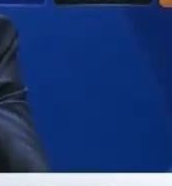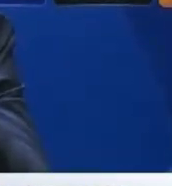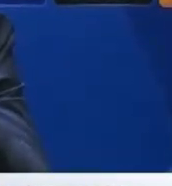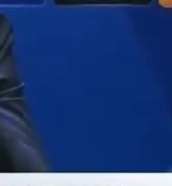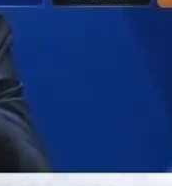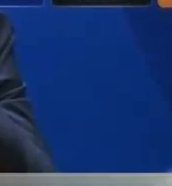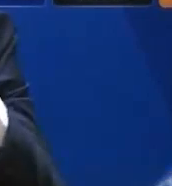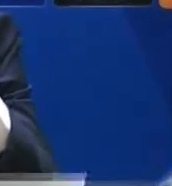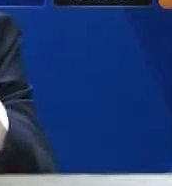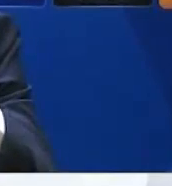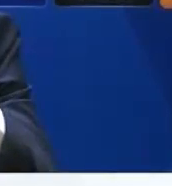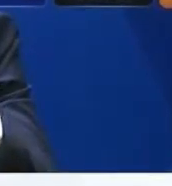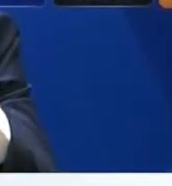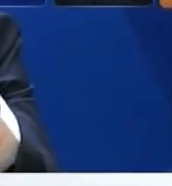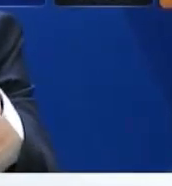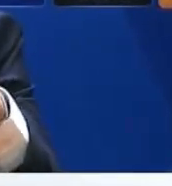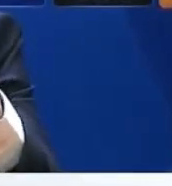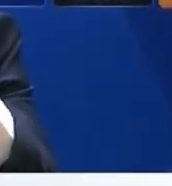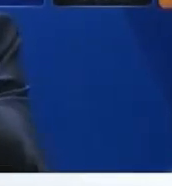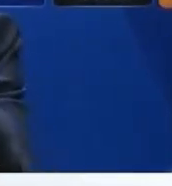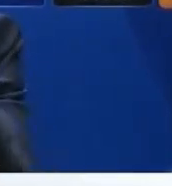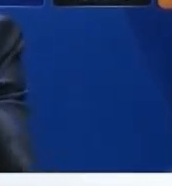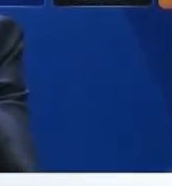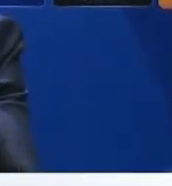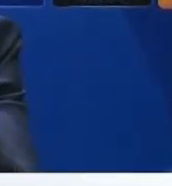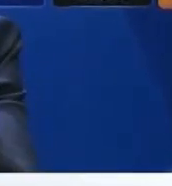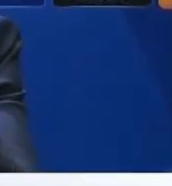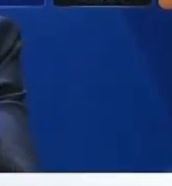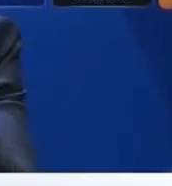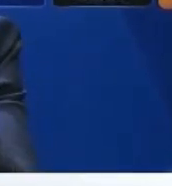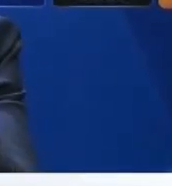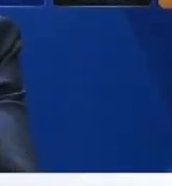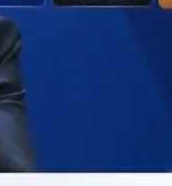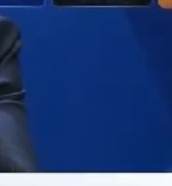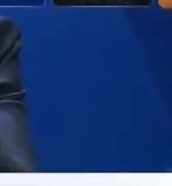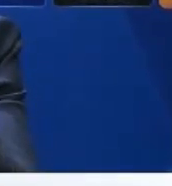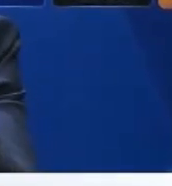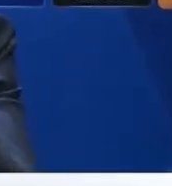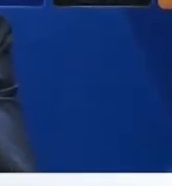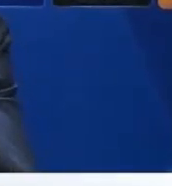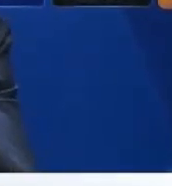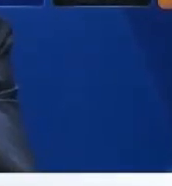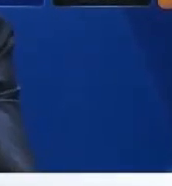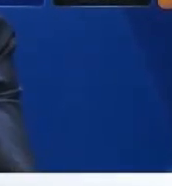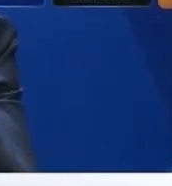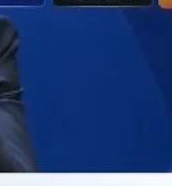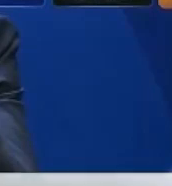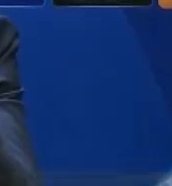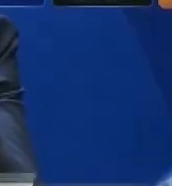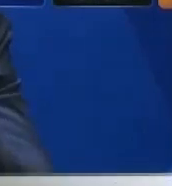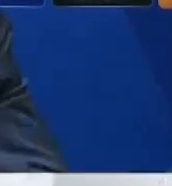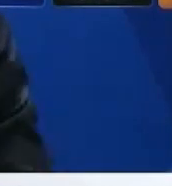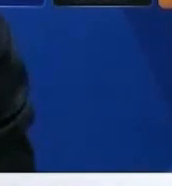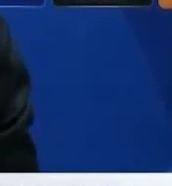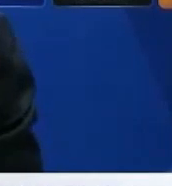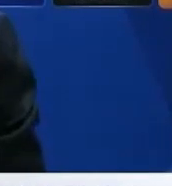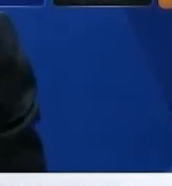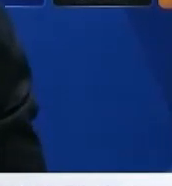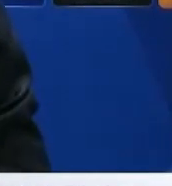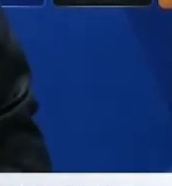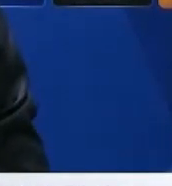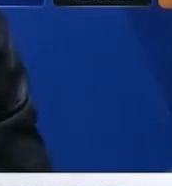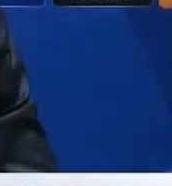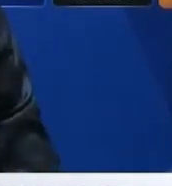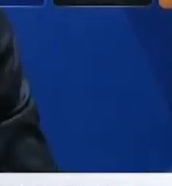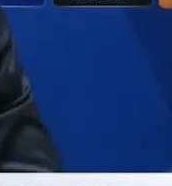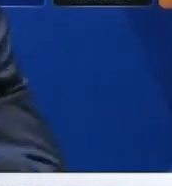Мы так и не справились с прессингом Ромы. Они подбирали все отскоки, забивали в нужное время. Это был плохой день для нас. Соперники очень